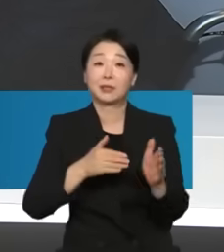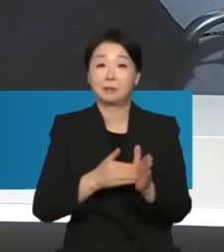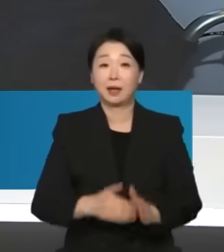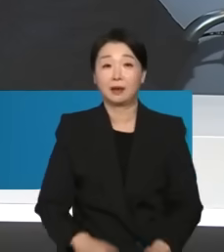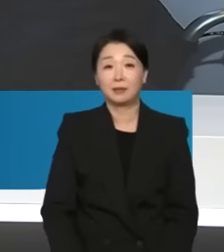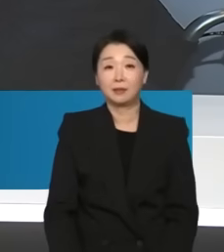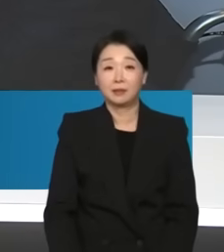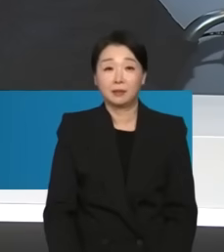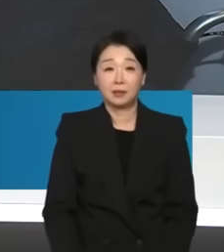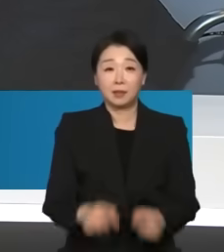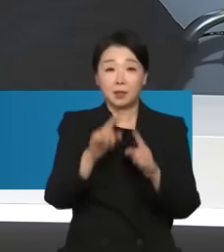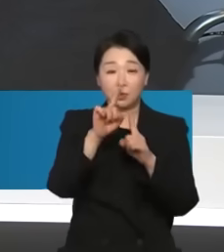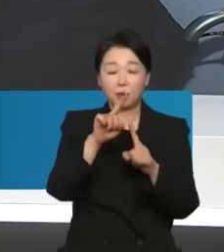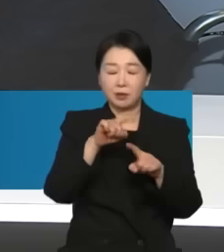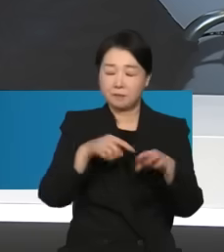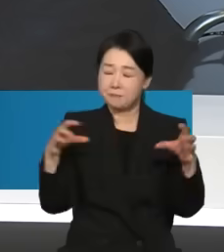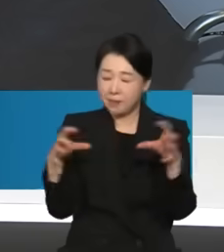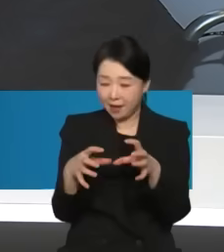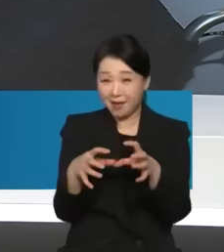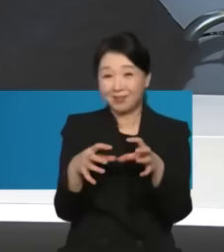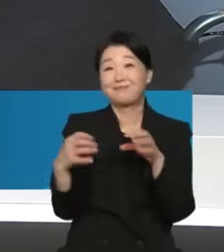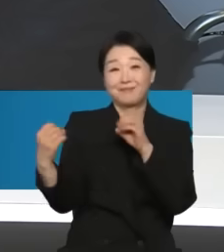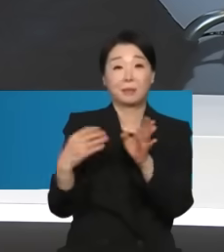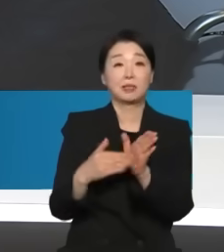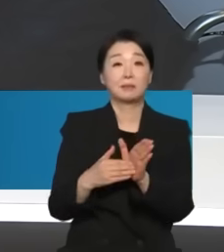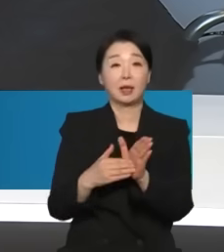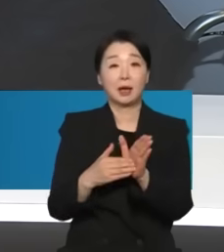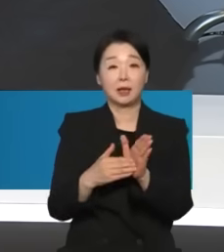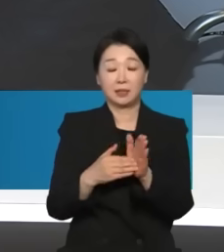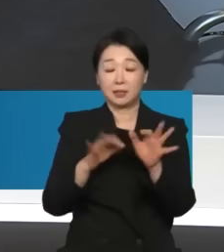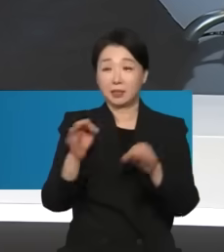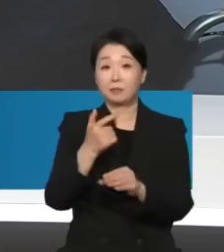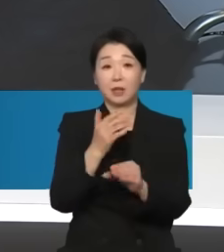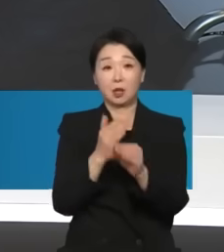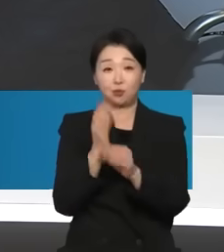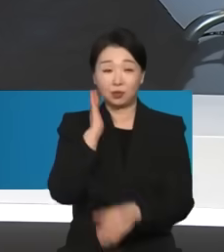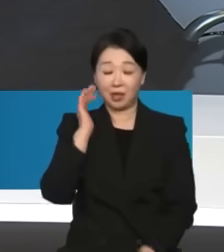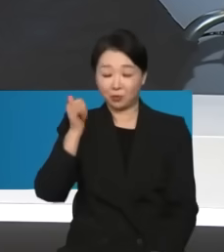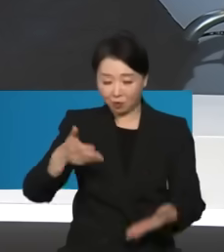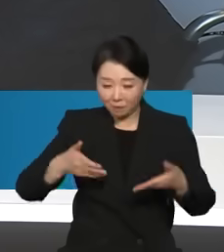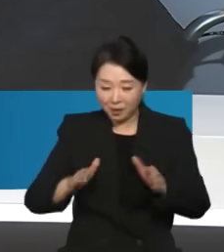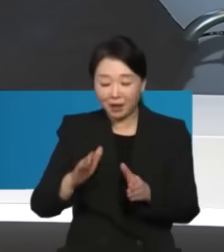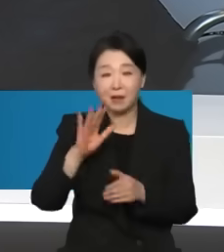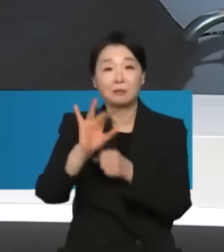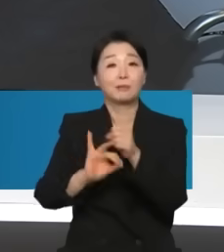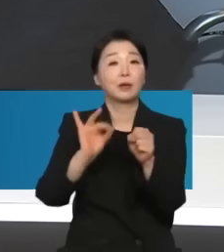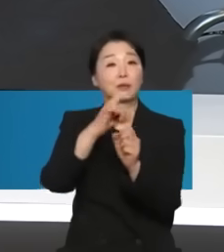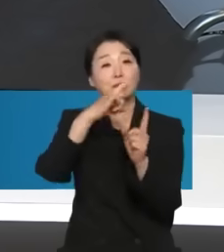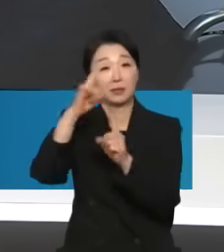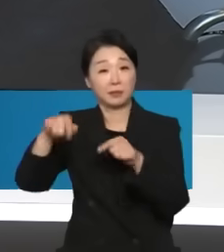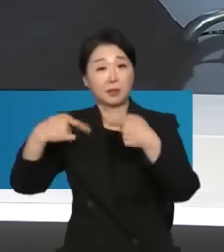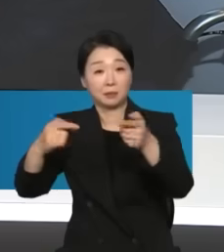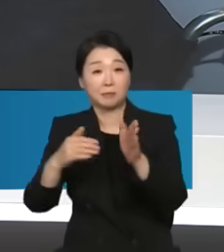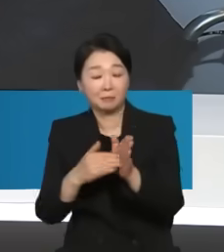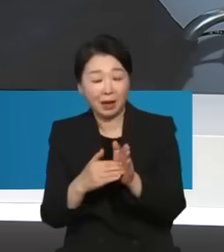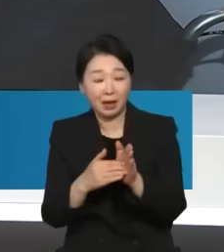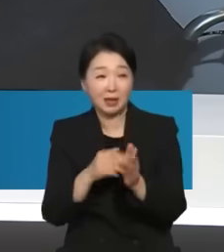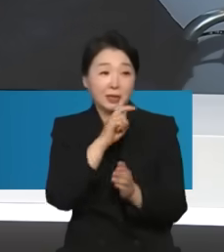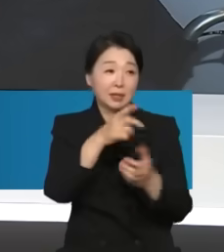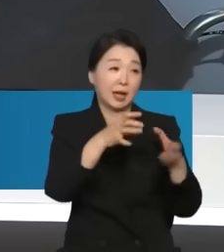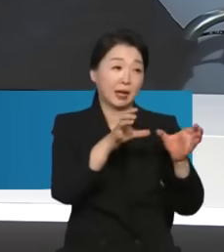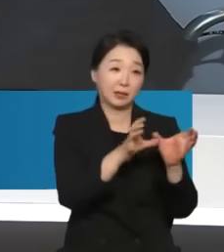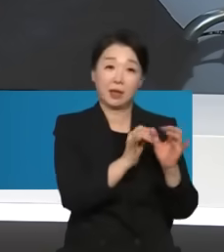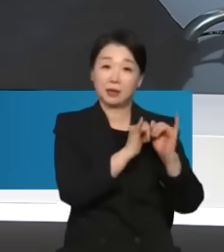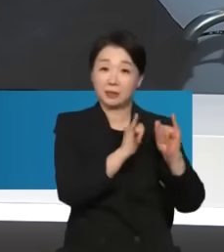의원은 의기투합했다고 화답했습니다. 이런 가운데 김대중 전 대통령 탄생 100주년 기념식에 참석한 야당 인사들은